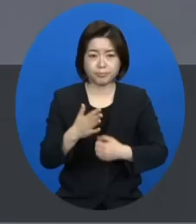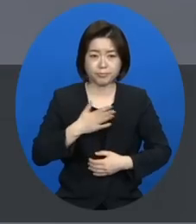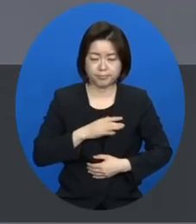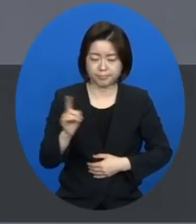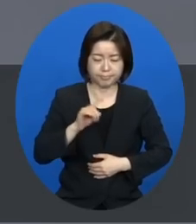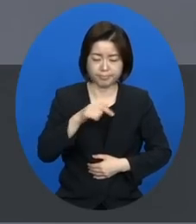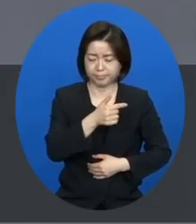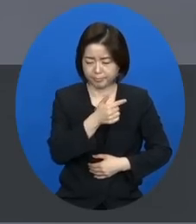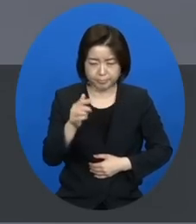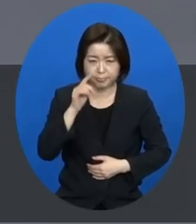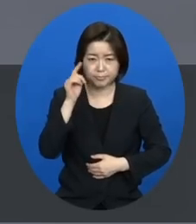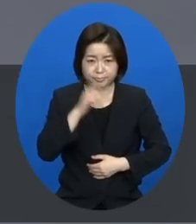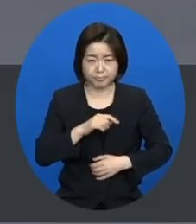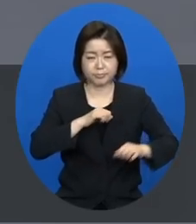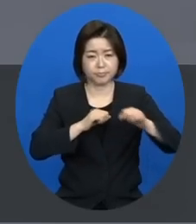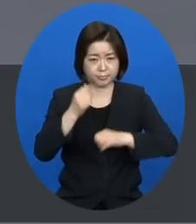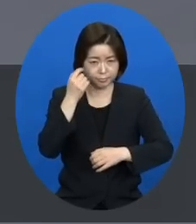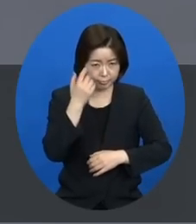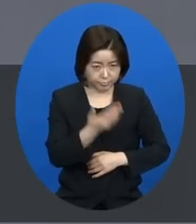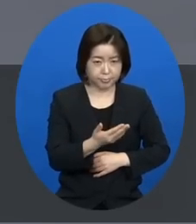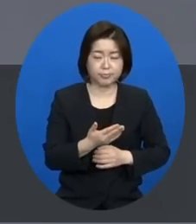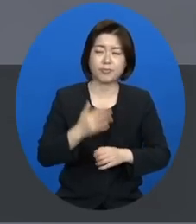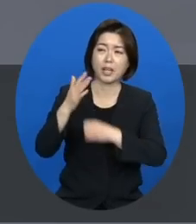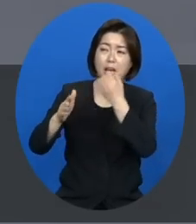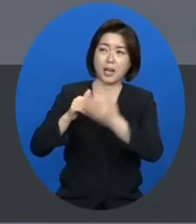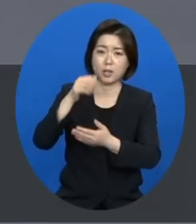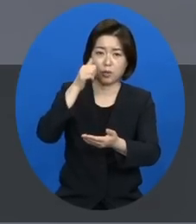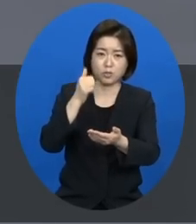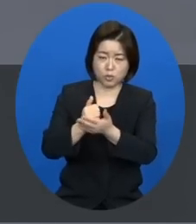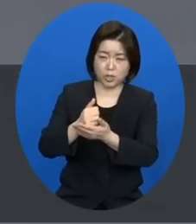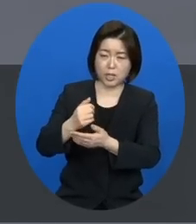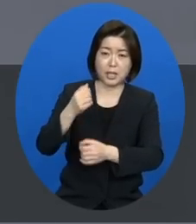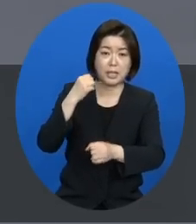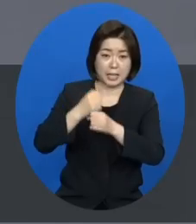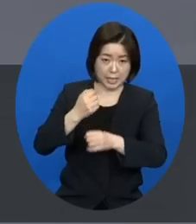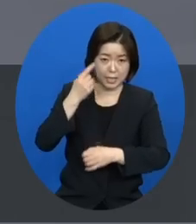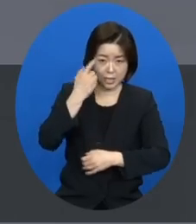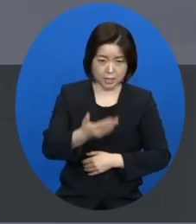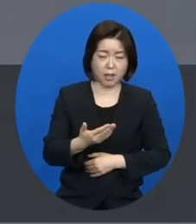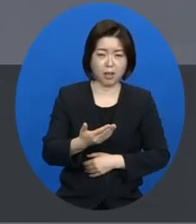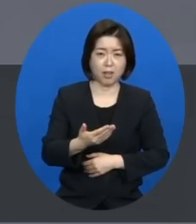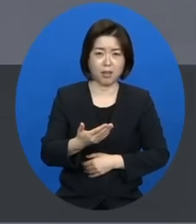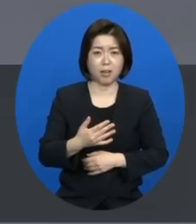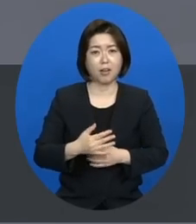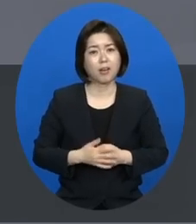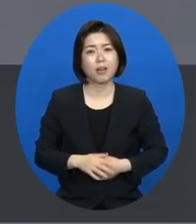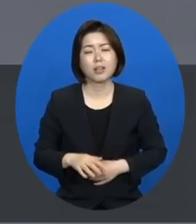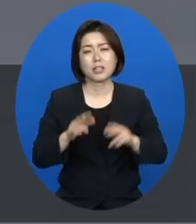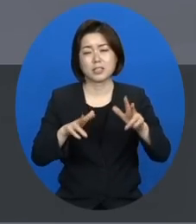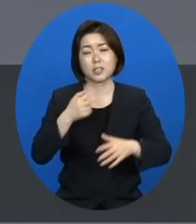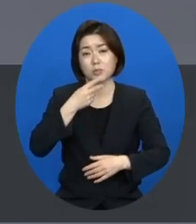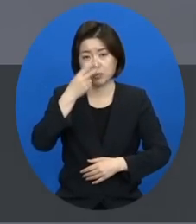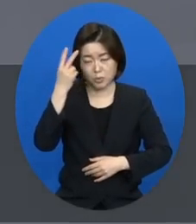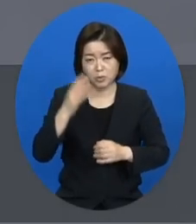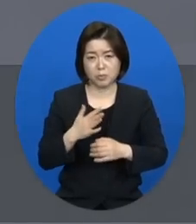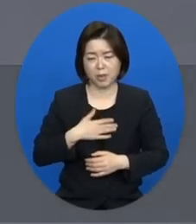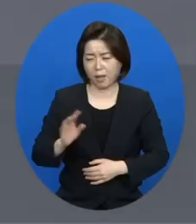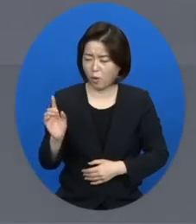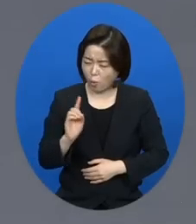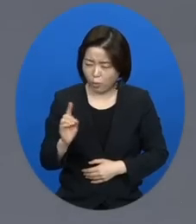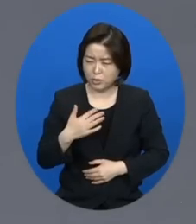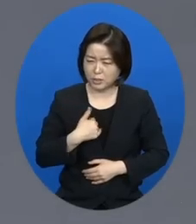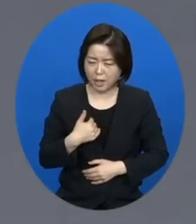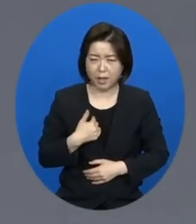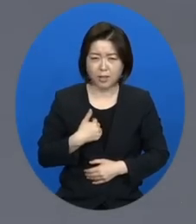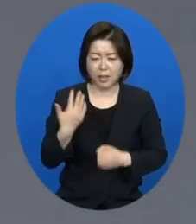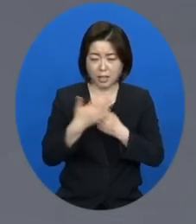어찌 이 큰 악을 행하여 하나님께 죄를 지으리이까. 지금 요셉은요, 내가 어찌